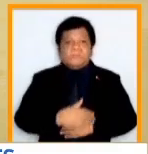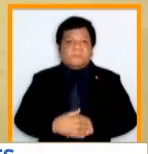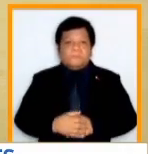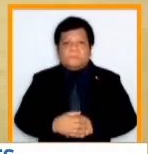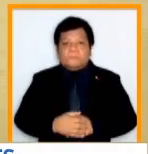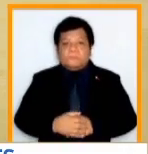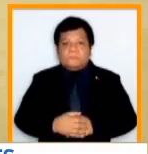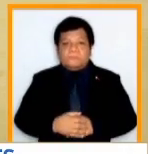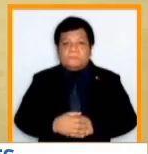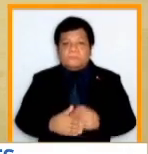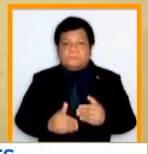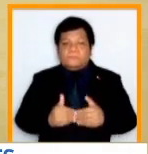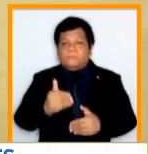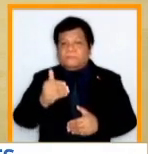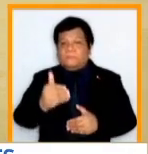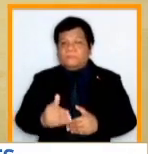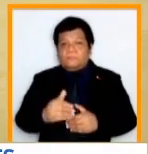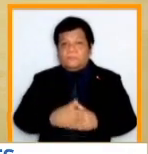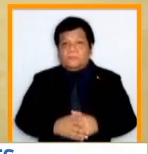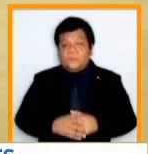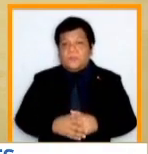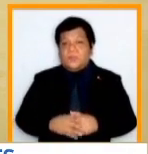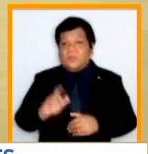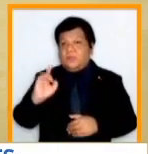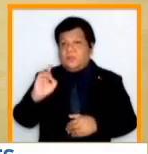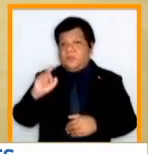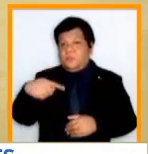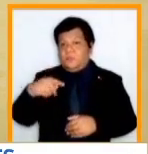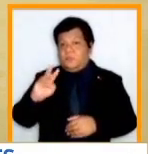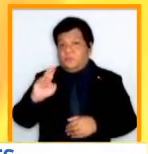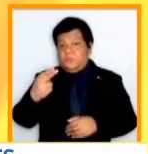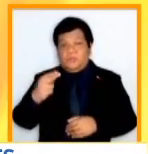Wala pa pong pahayag ang Department of Public Works and Highways.